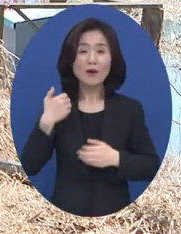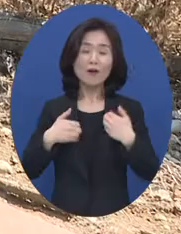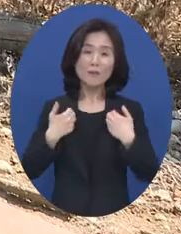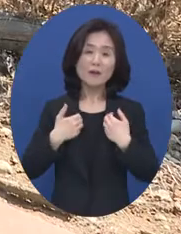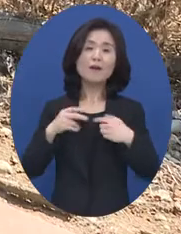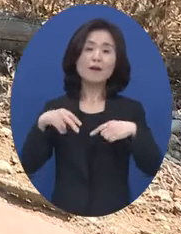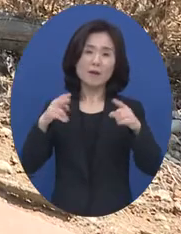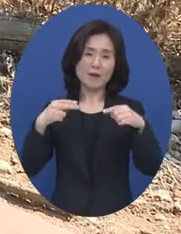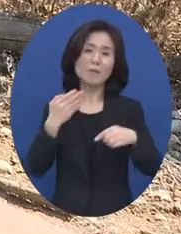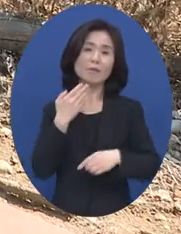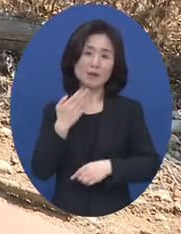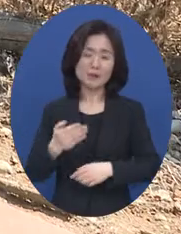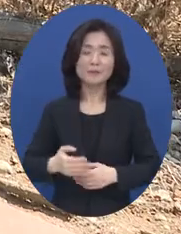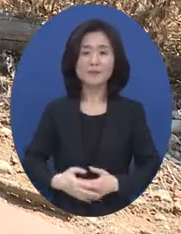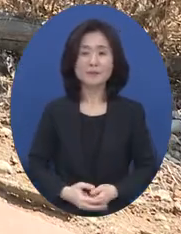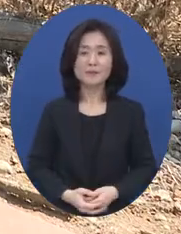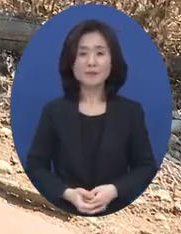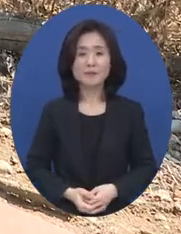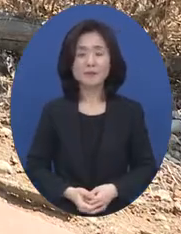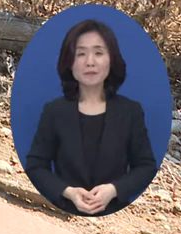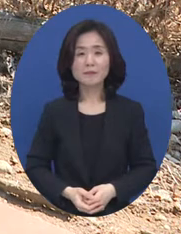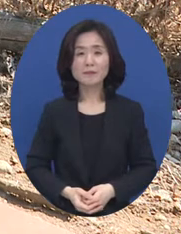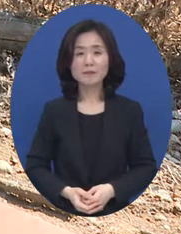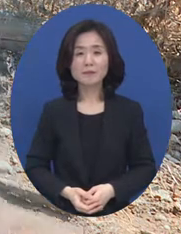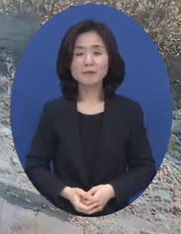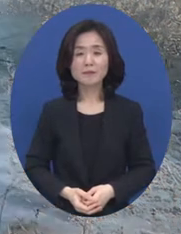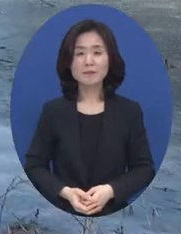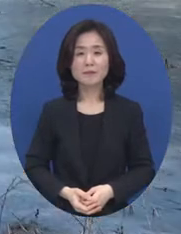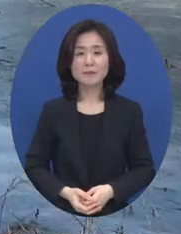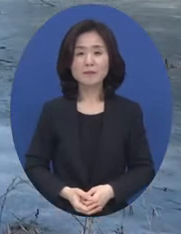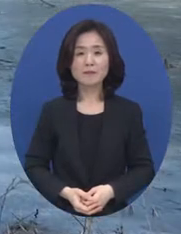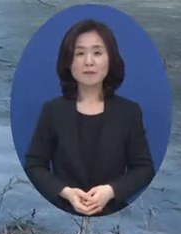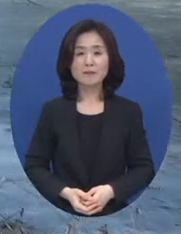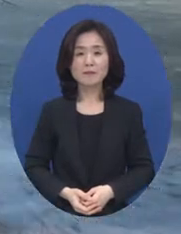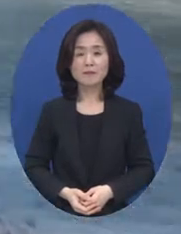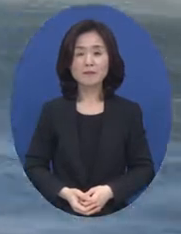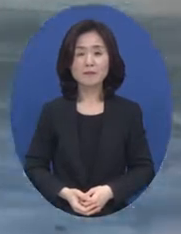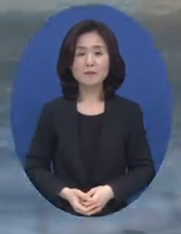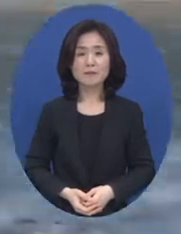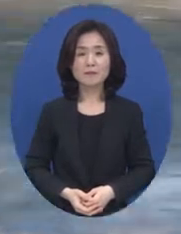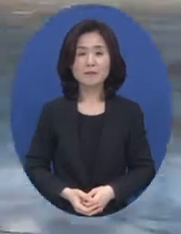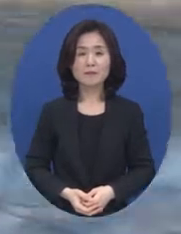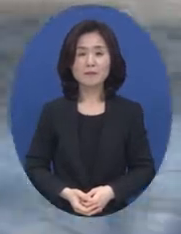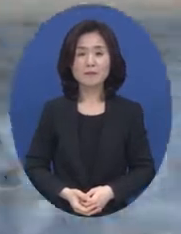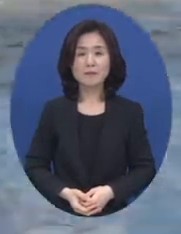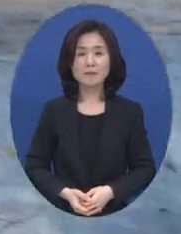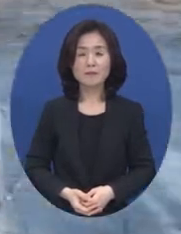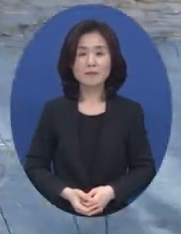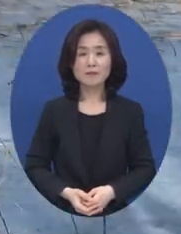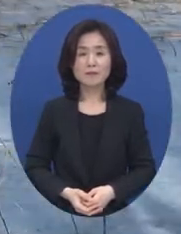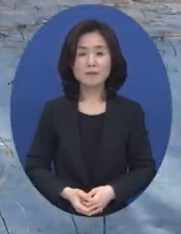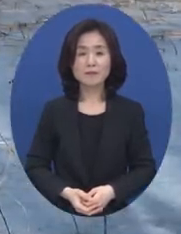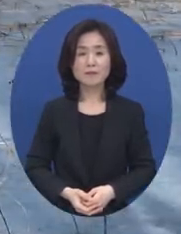지식과 흥미까지 배가 시킬 수 있습니다. 경기지TV 최지연입니다.